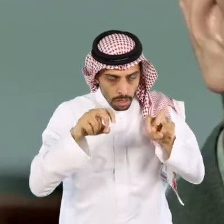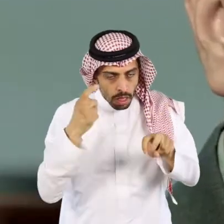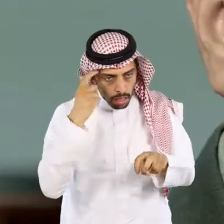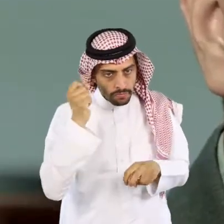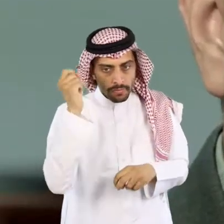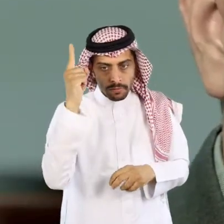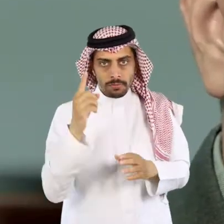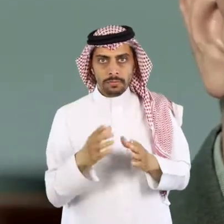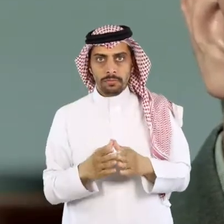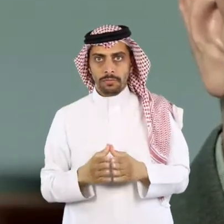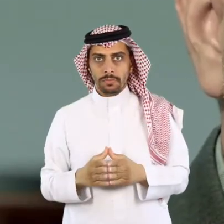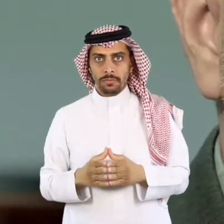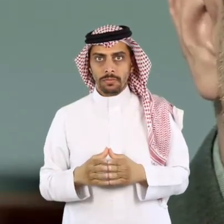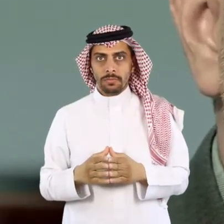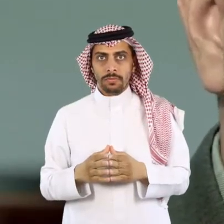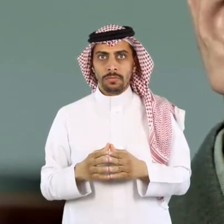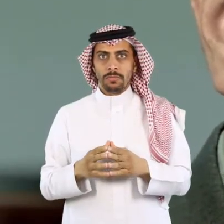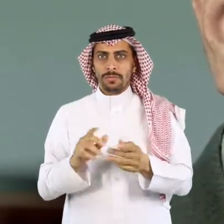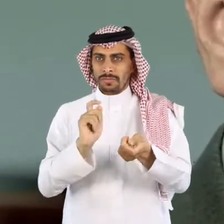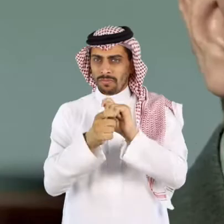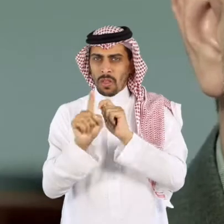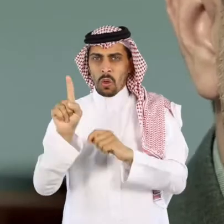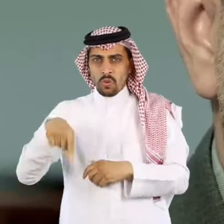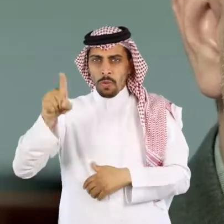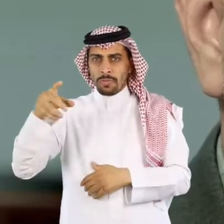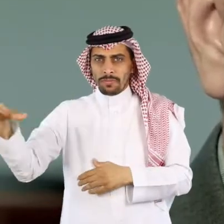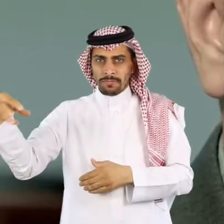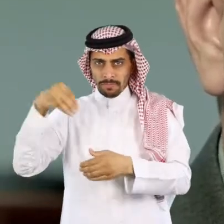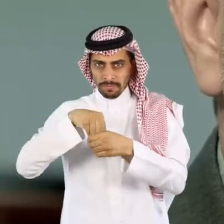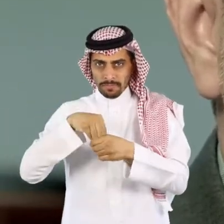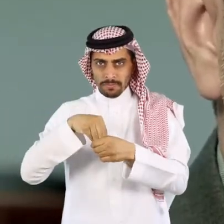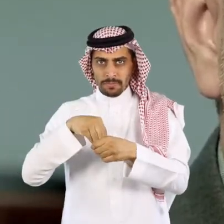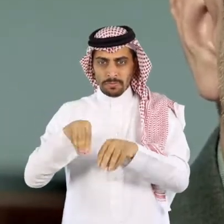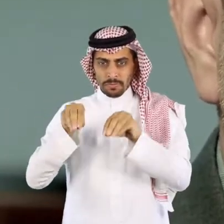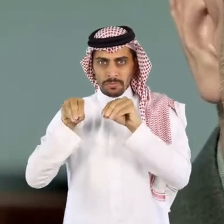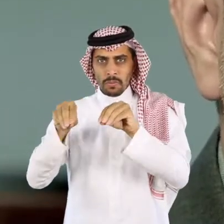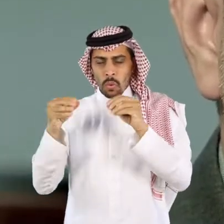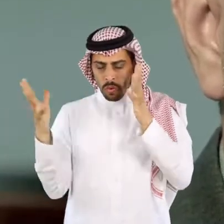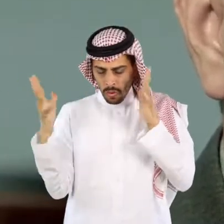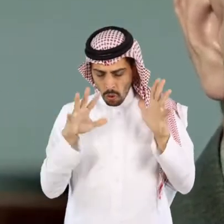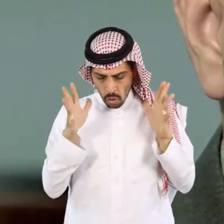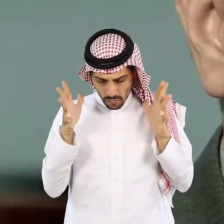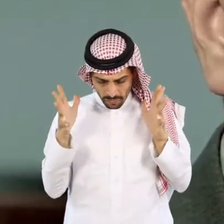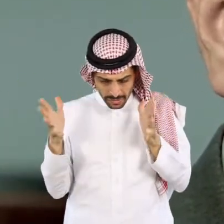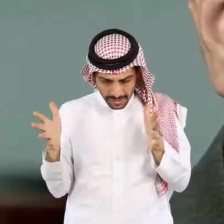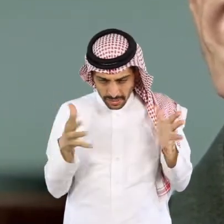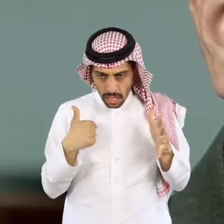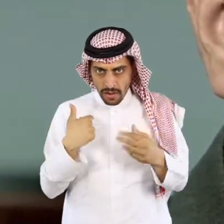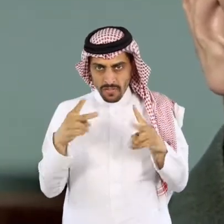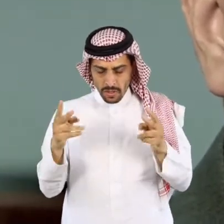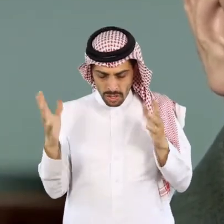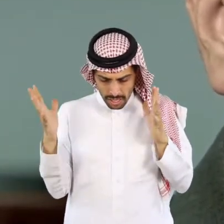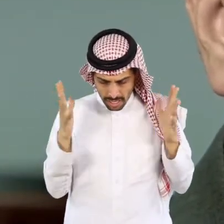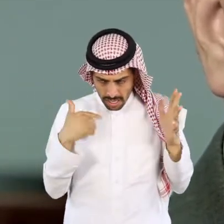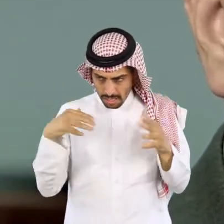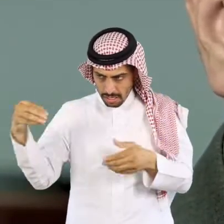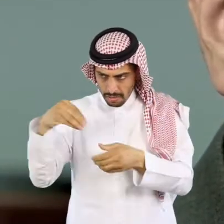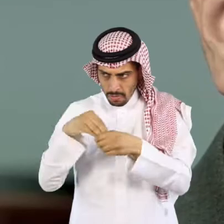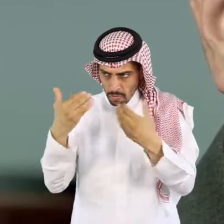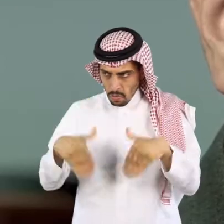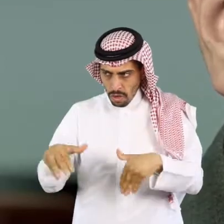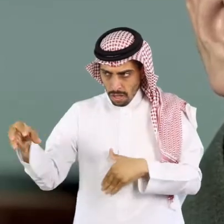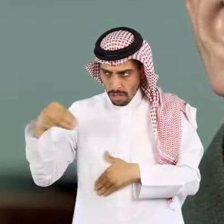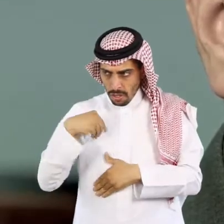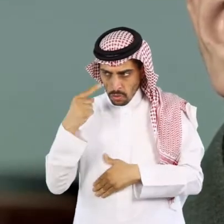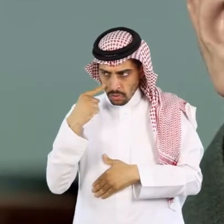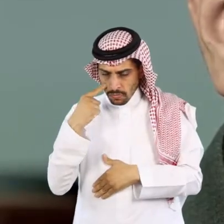العمل. طبعاً بالنسبة للمخاوف اللي كانت موجودة من أول يوم تقريباً بدأت تتبدد هذه المخاوف، لأنه شخص مؤهل